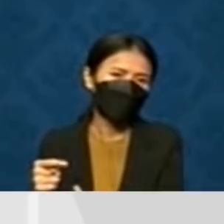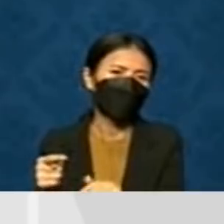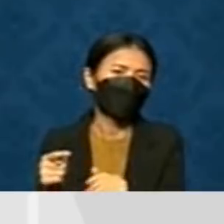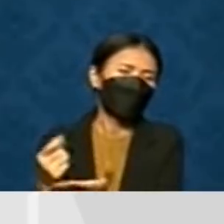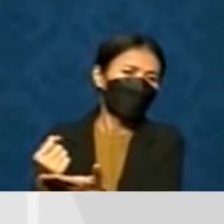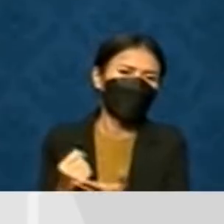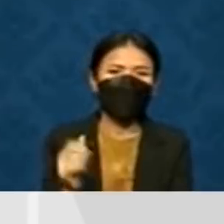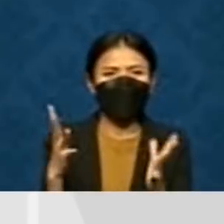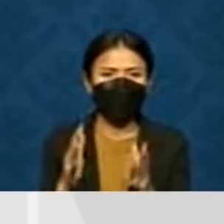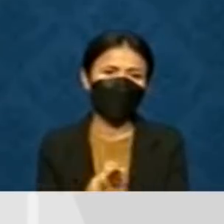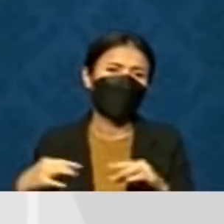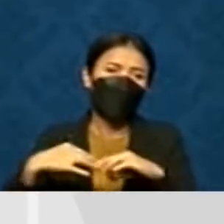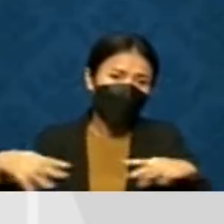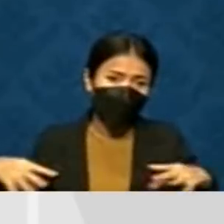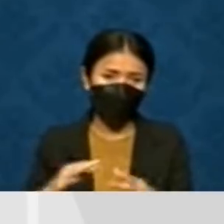ะครับ